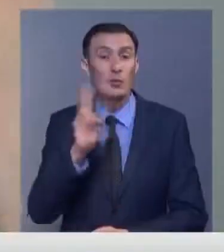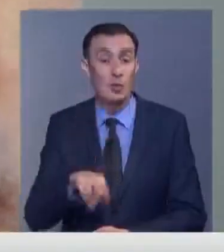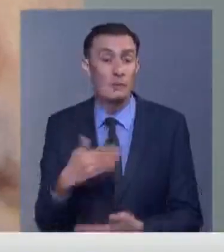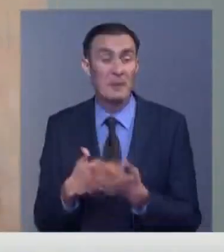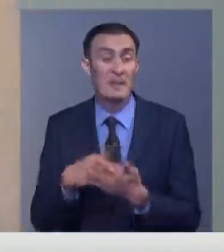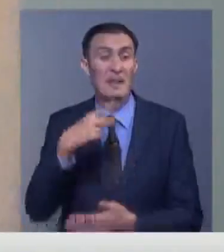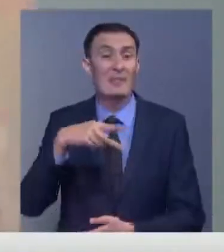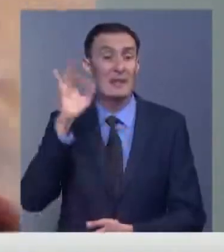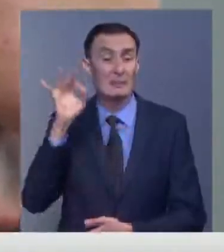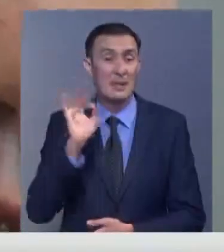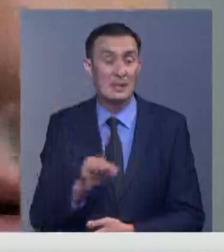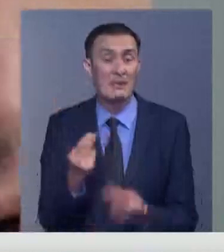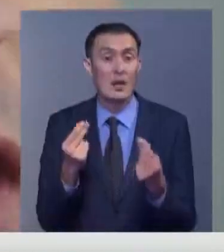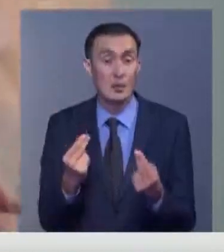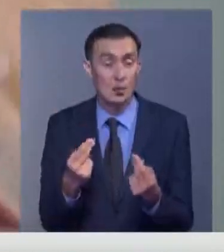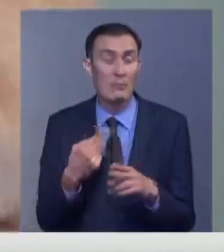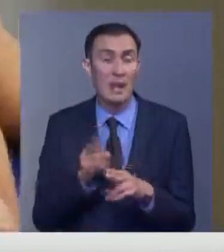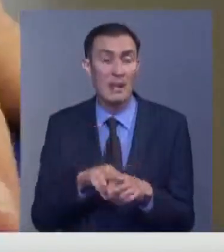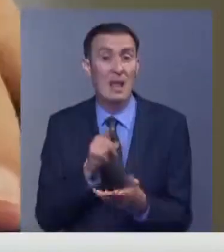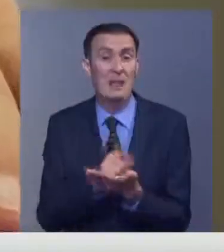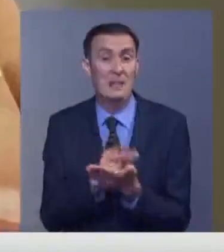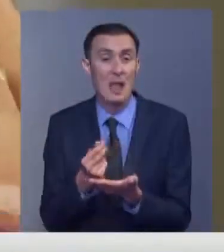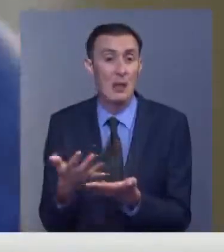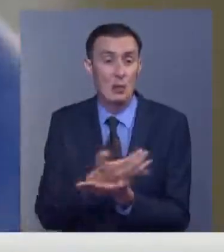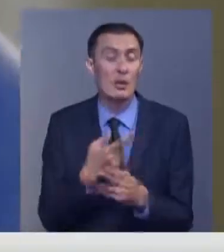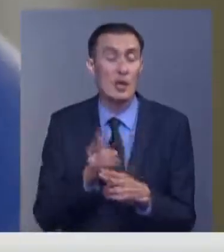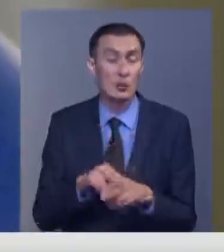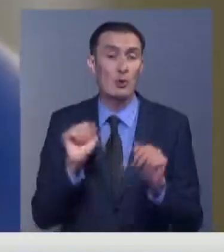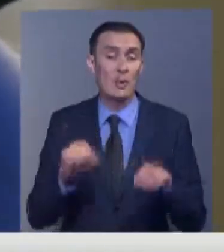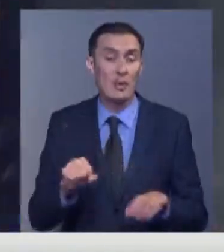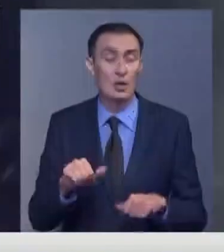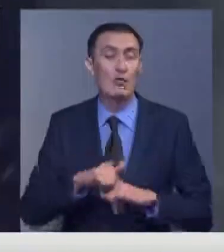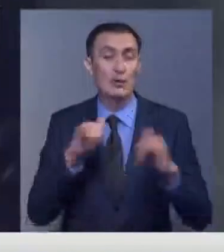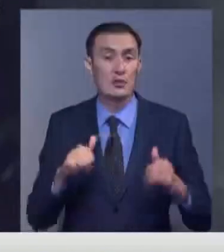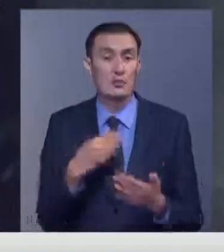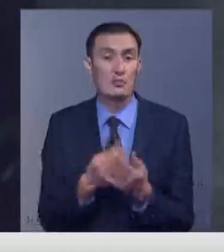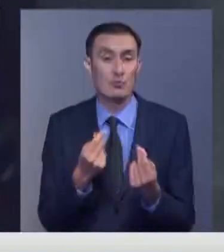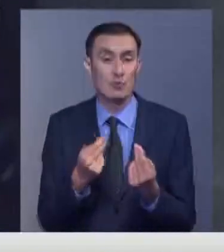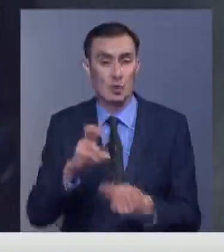Примерно 20% от суммы – это налоги, которые могли бы пополнить